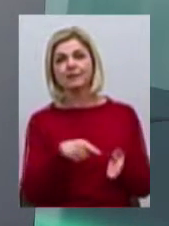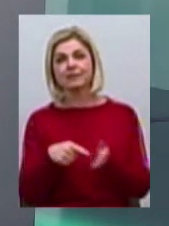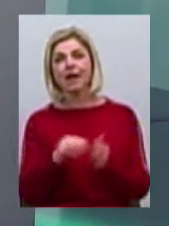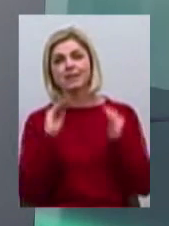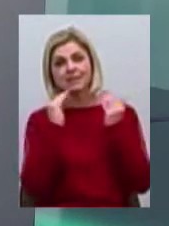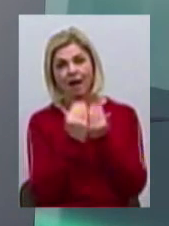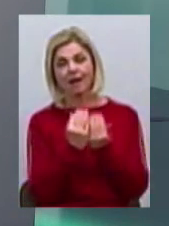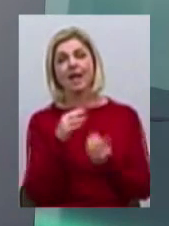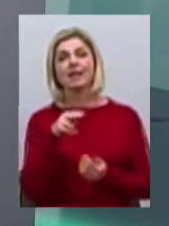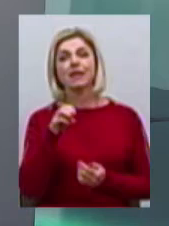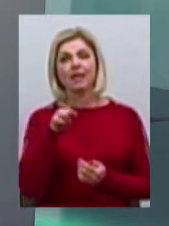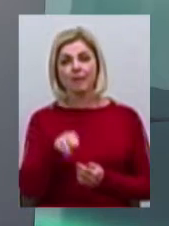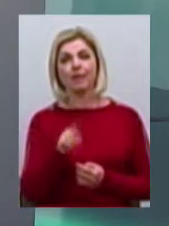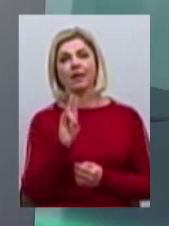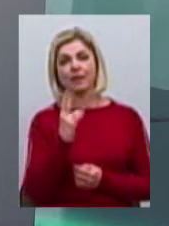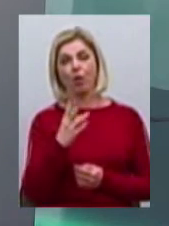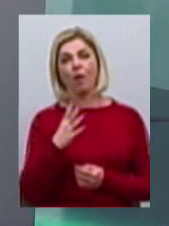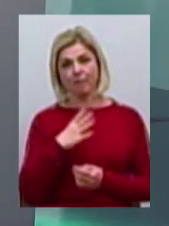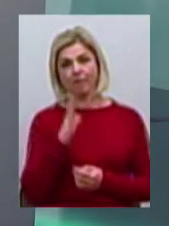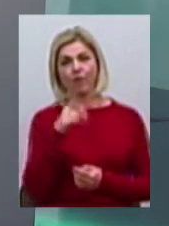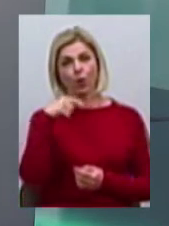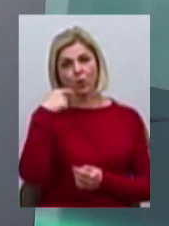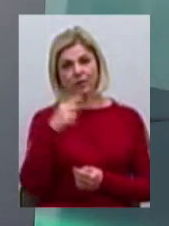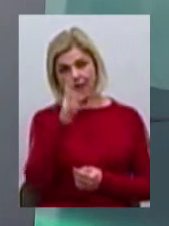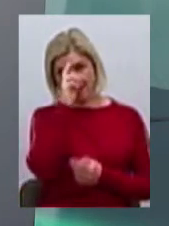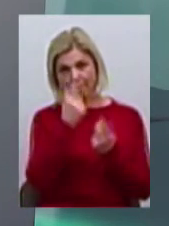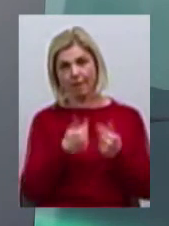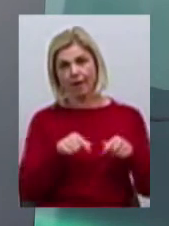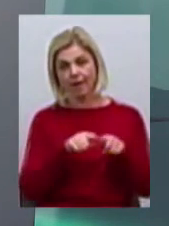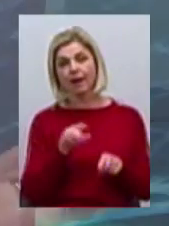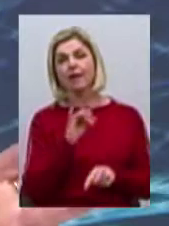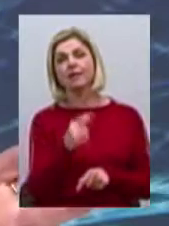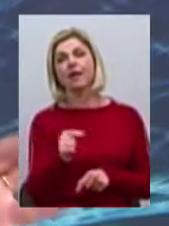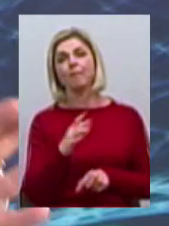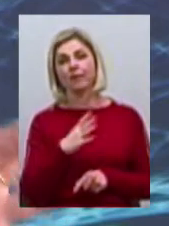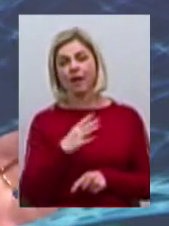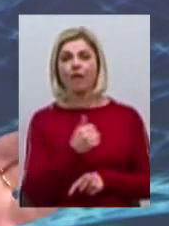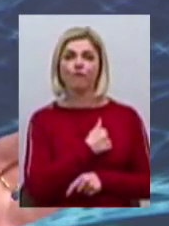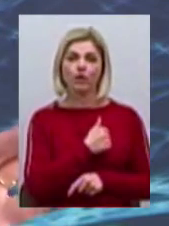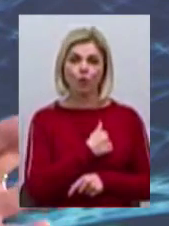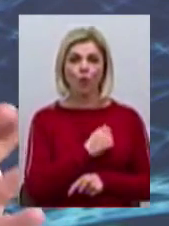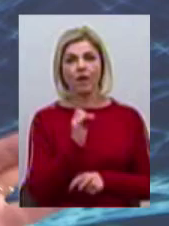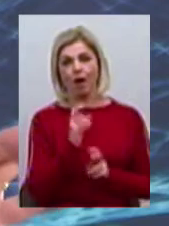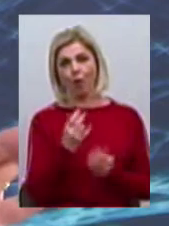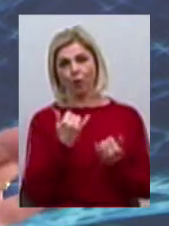як Миколаїв, ще були в Російській імперії, де знаходилися якісь військові, або як у